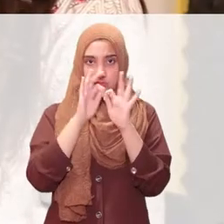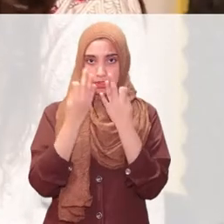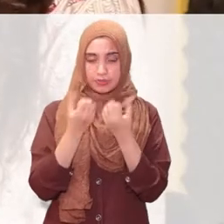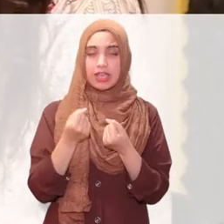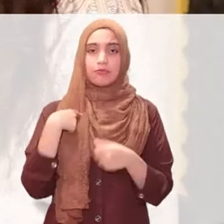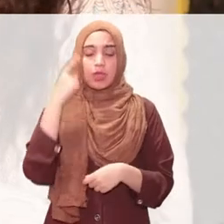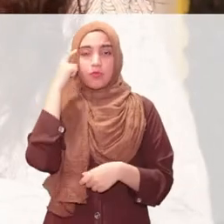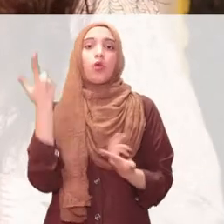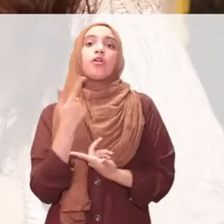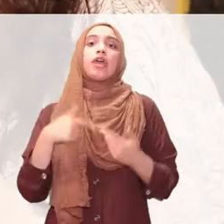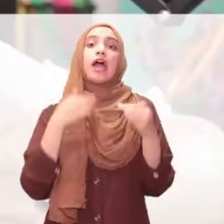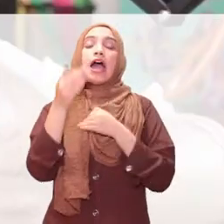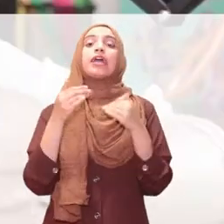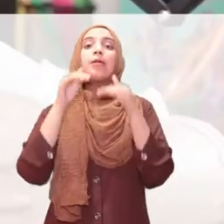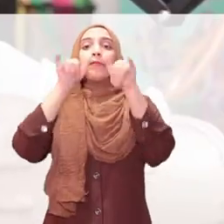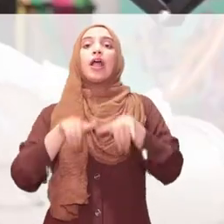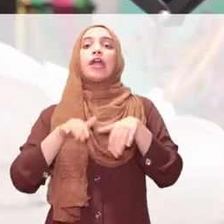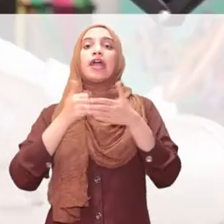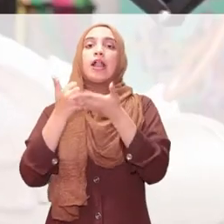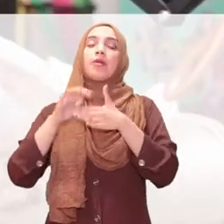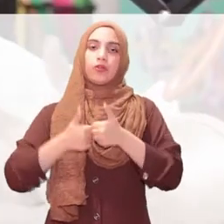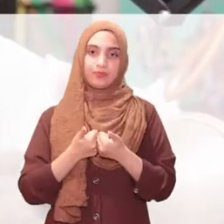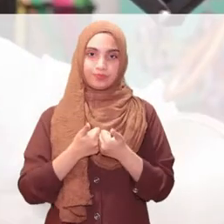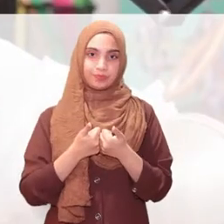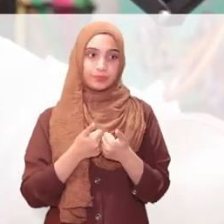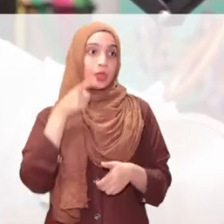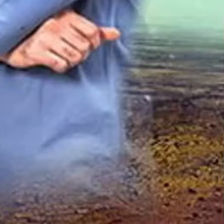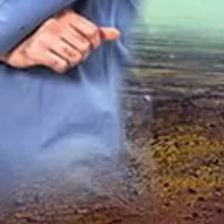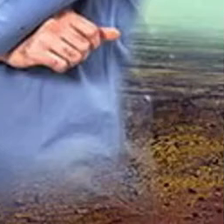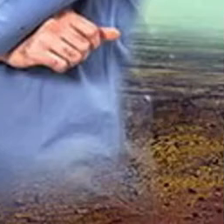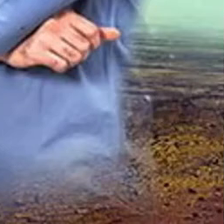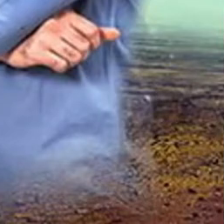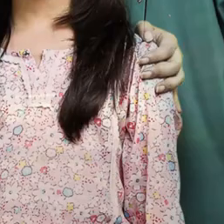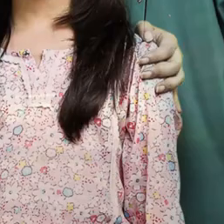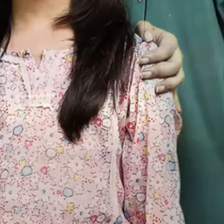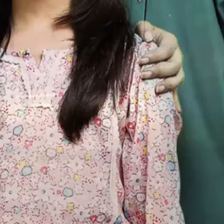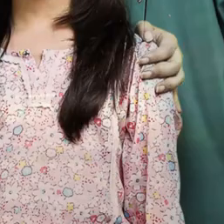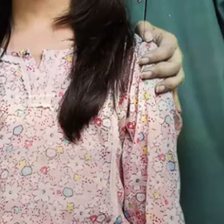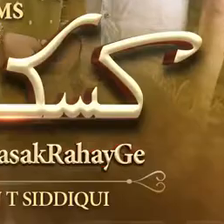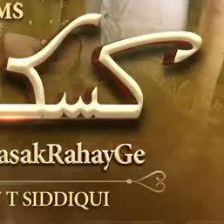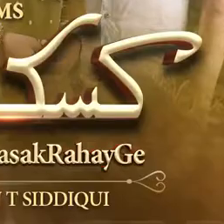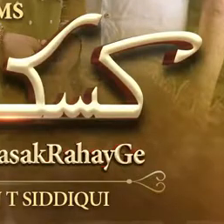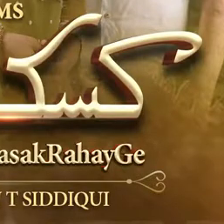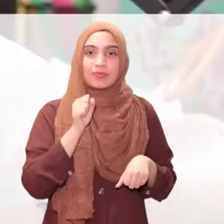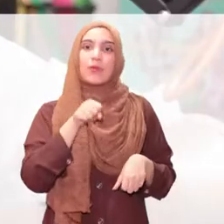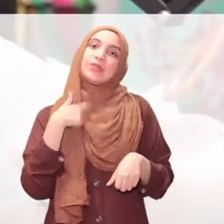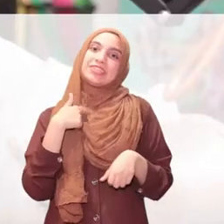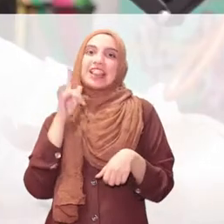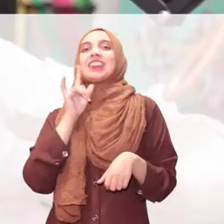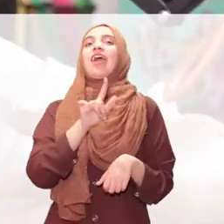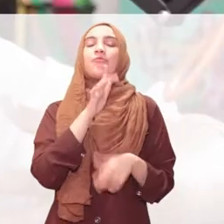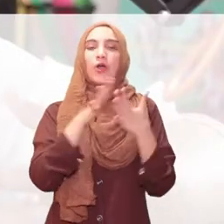लेकिन टीम लविंग है अब वे हैव सीन यू परफॉर्म अशरफी अशरफी ने सोमवार शाम के समय अवधि